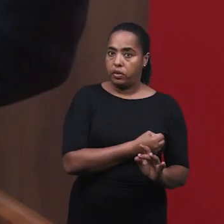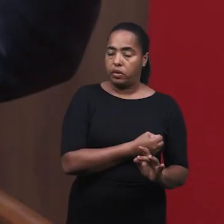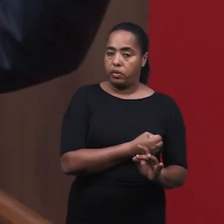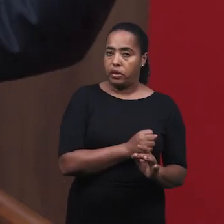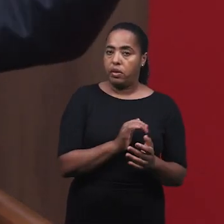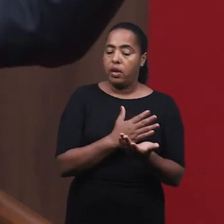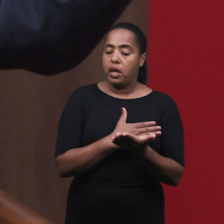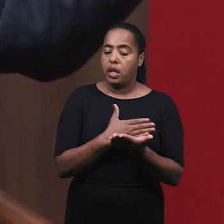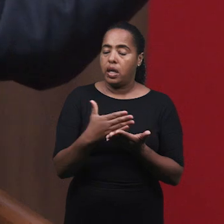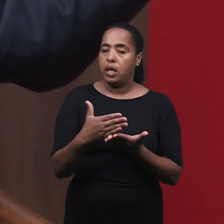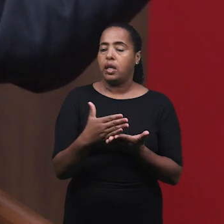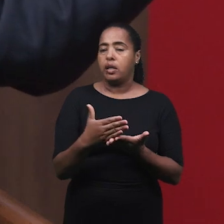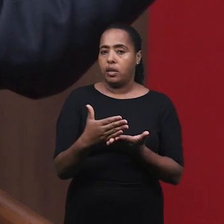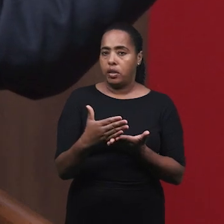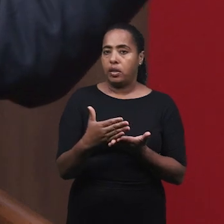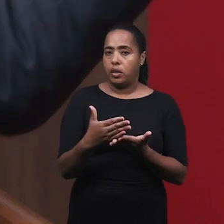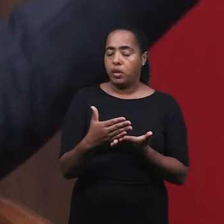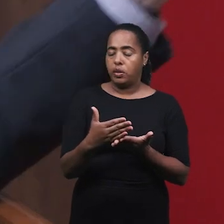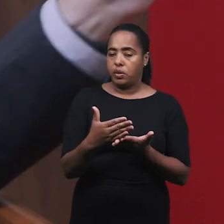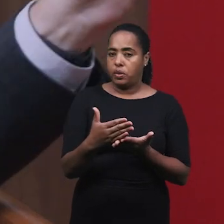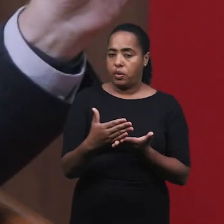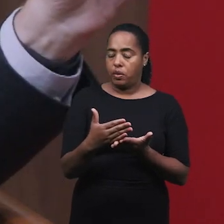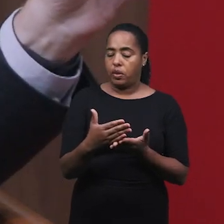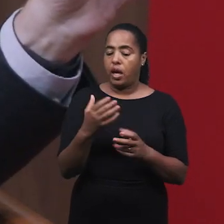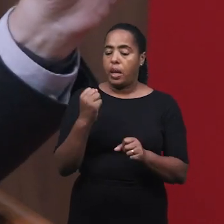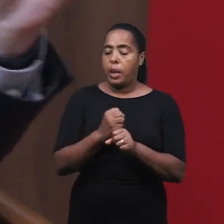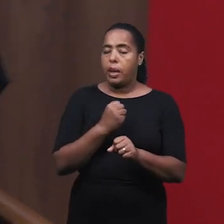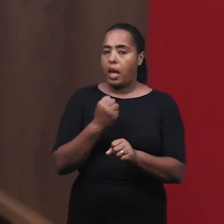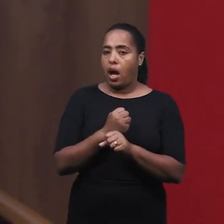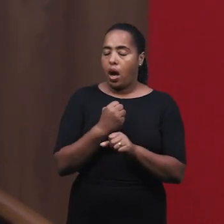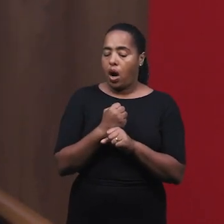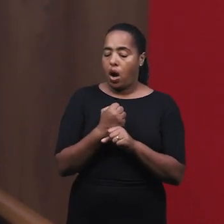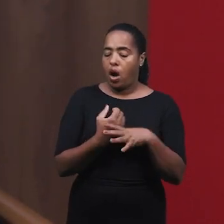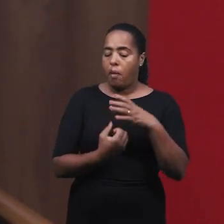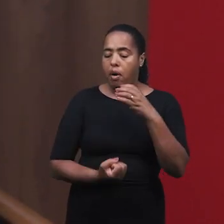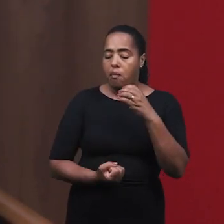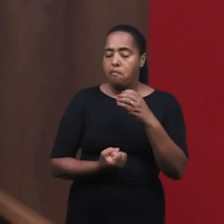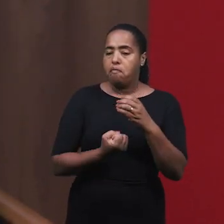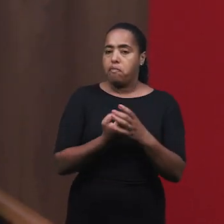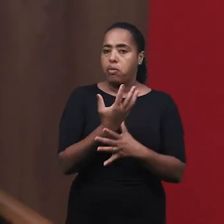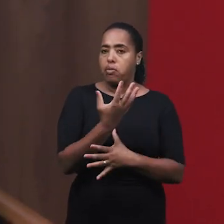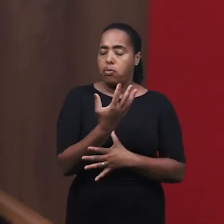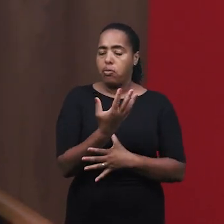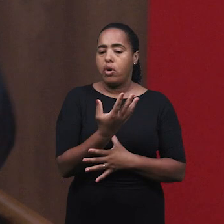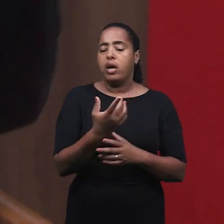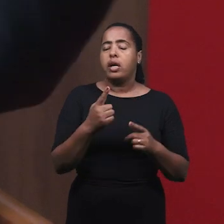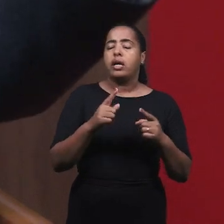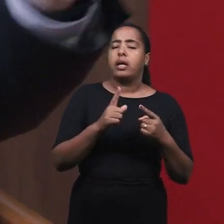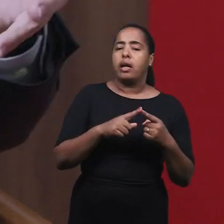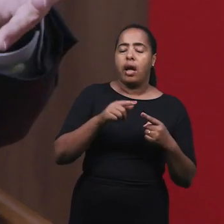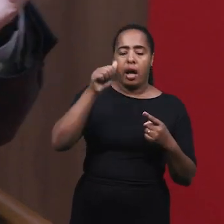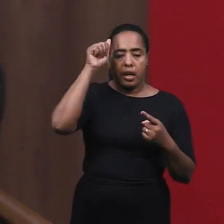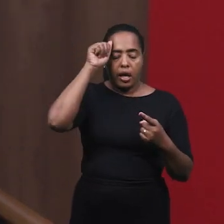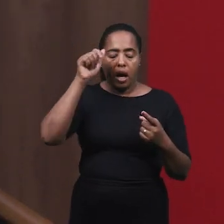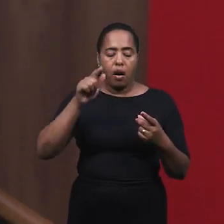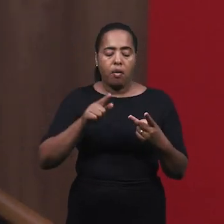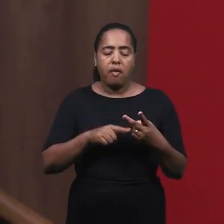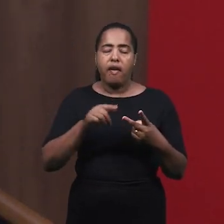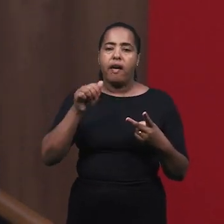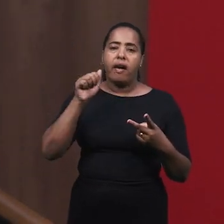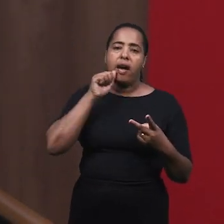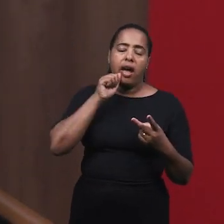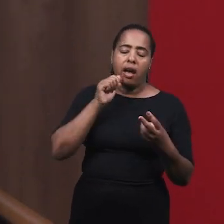salut, il a commencé dans l'œuvre de la création. Et il a passé les premiers hommes,